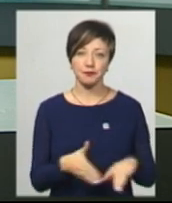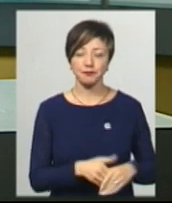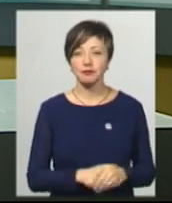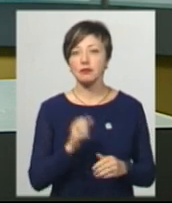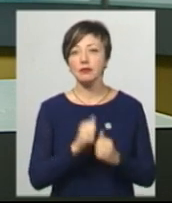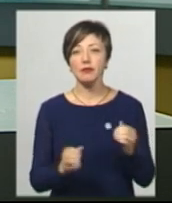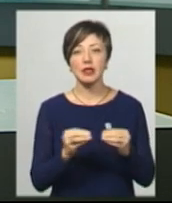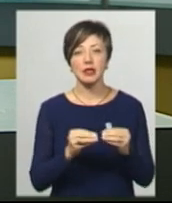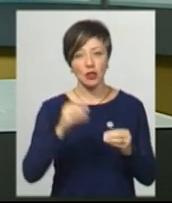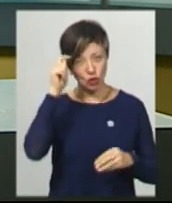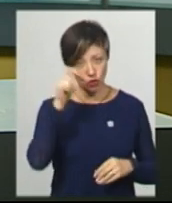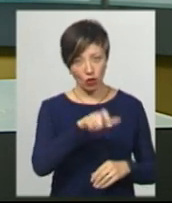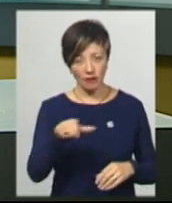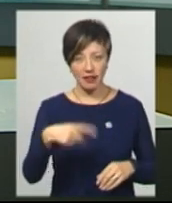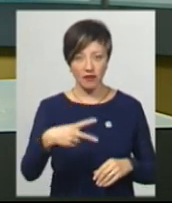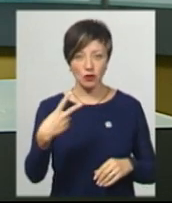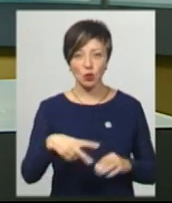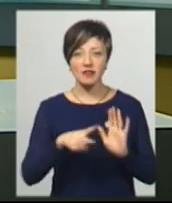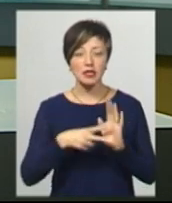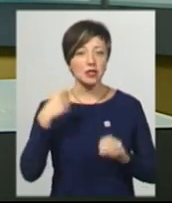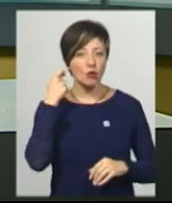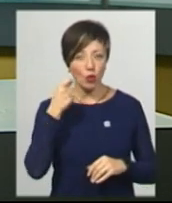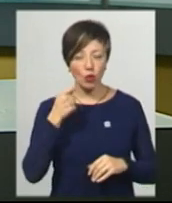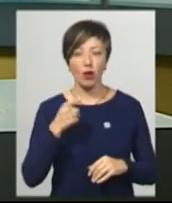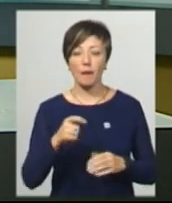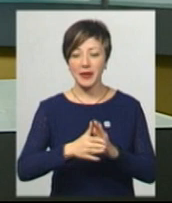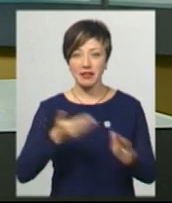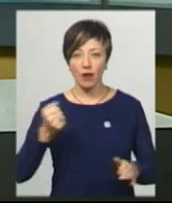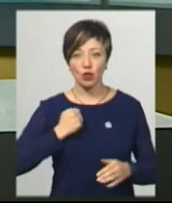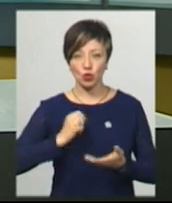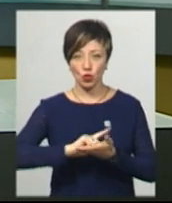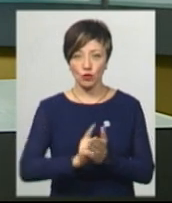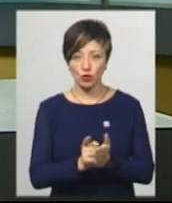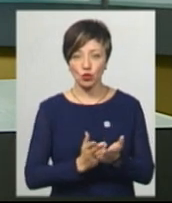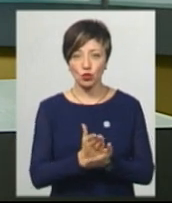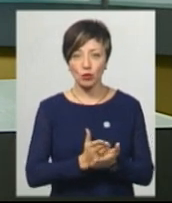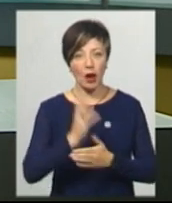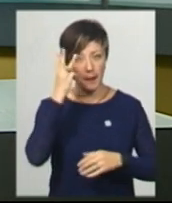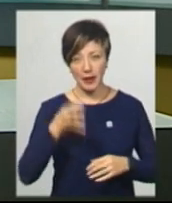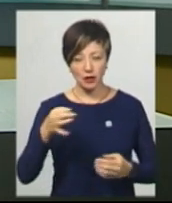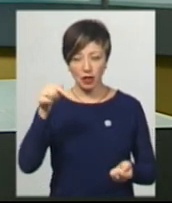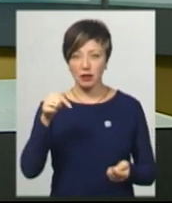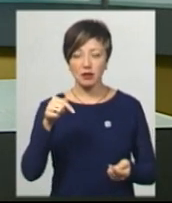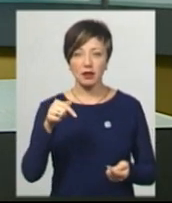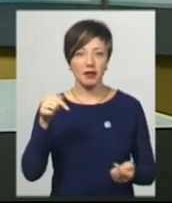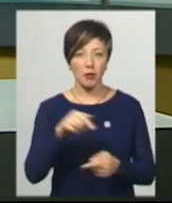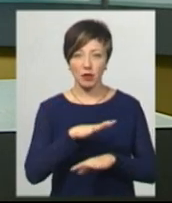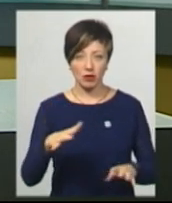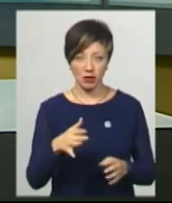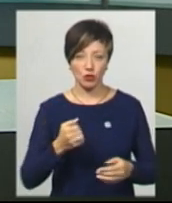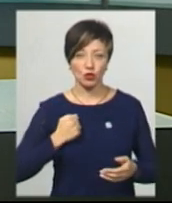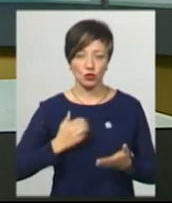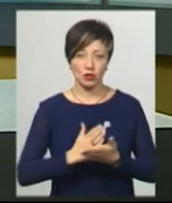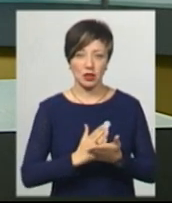Кожен 10-й чоловік віком від 20 до 27 років, котрого призивають на строкову службу, з Хмельниччини не проходить медичну комісію за станом